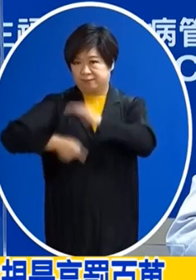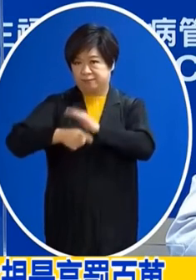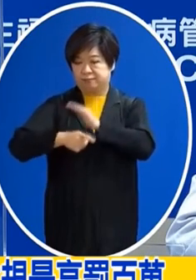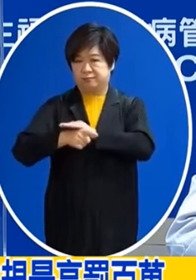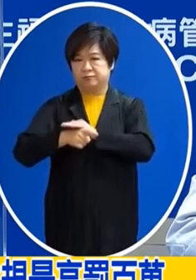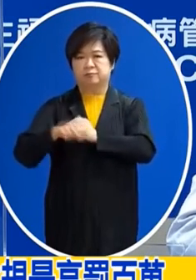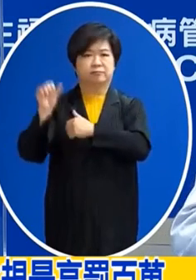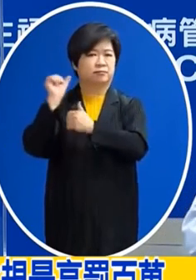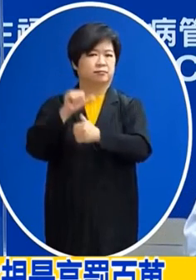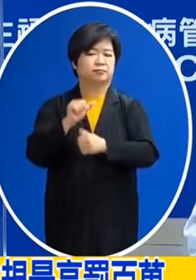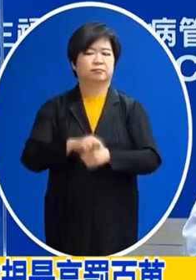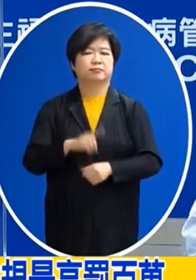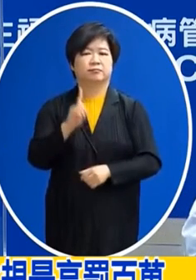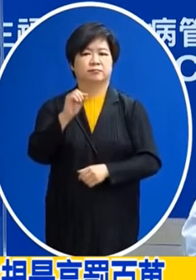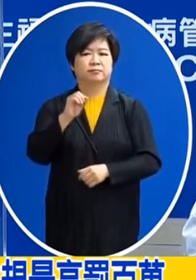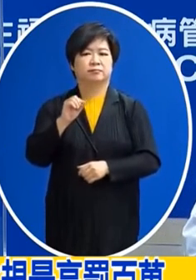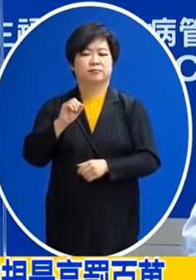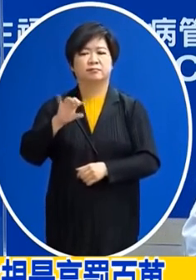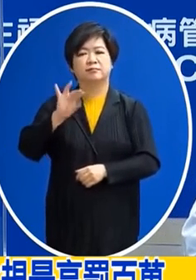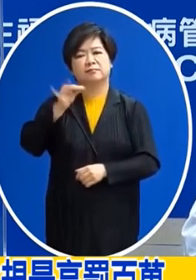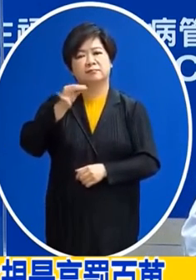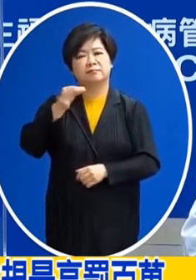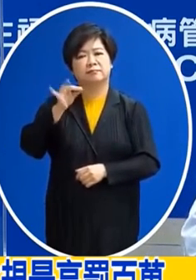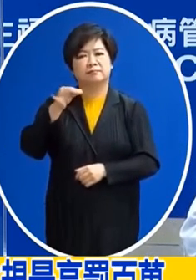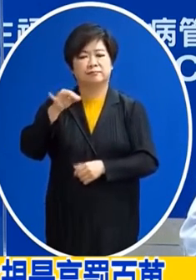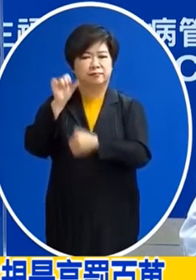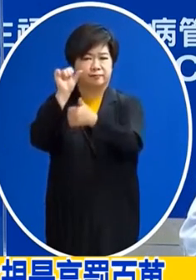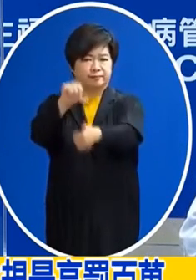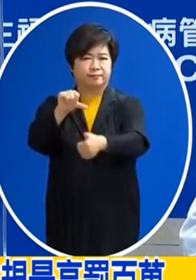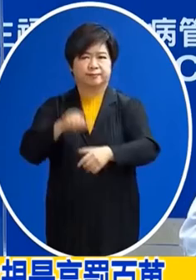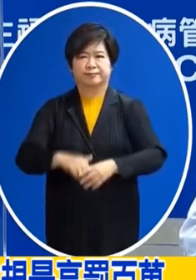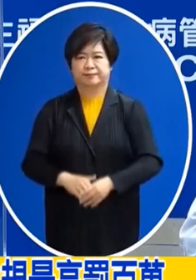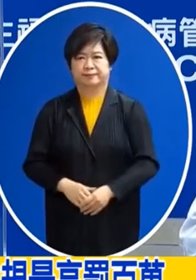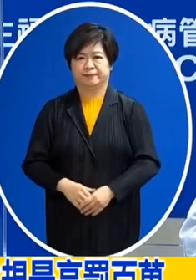可处这个新台币100万元罚款。